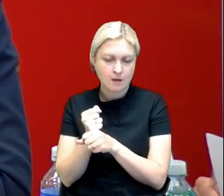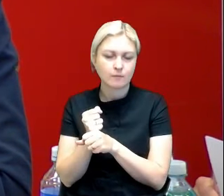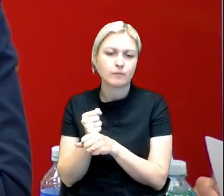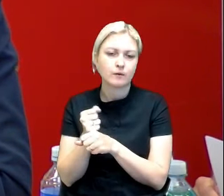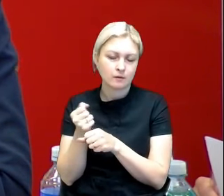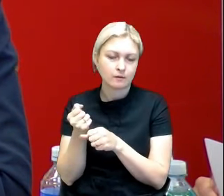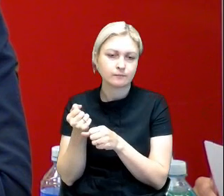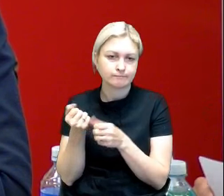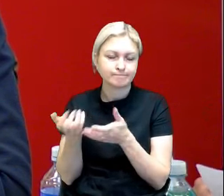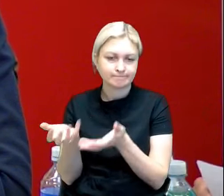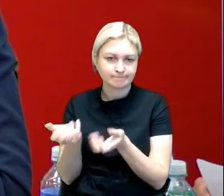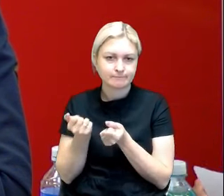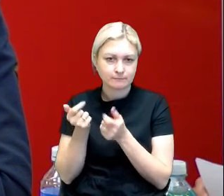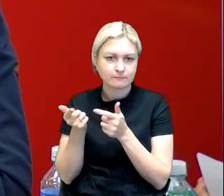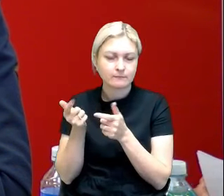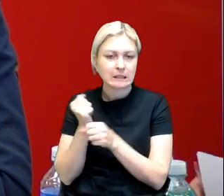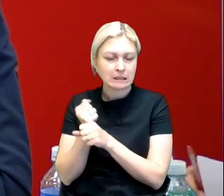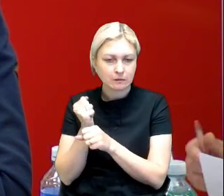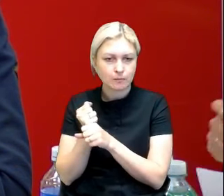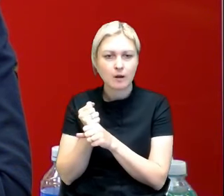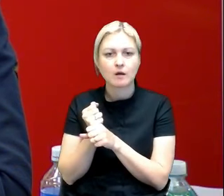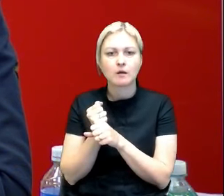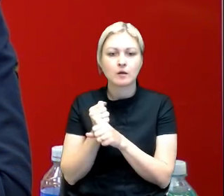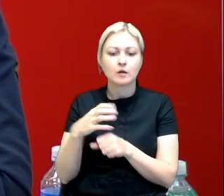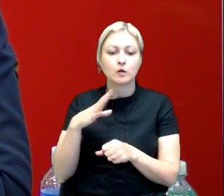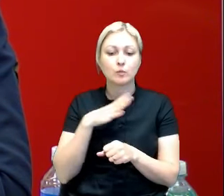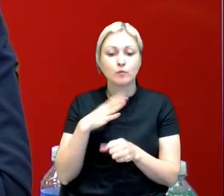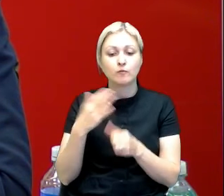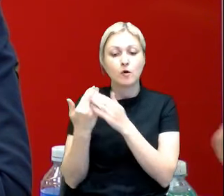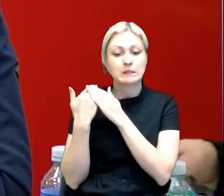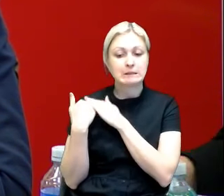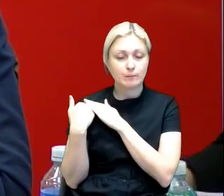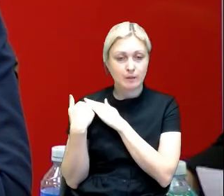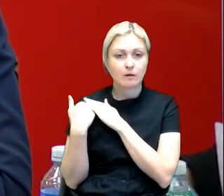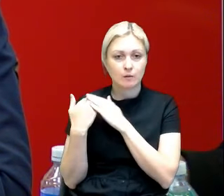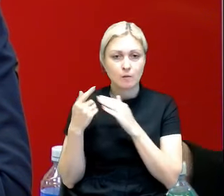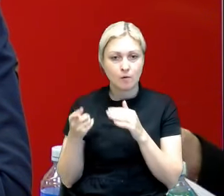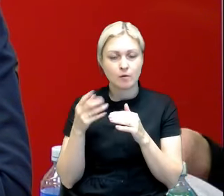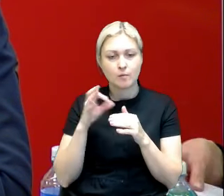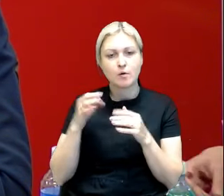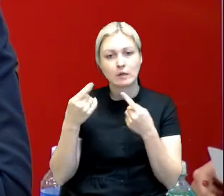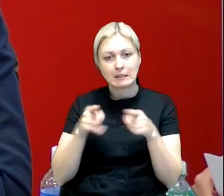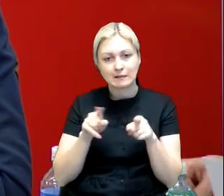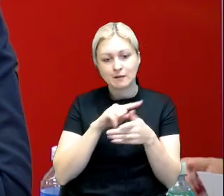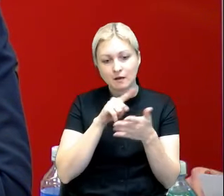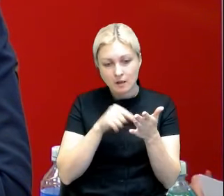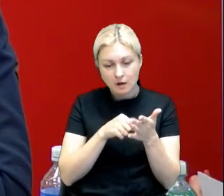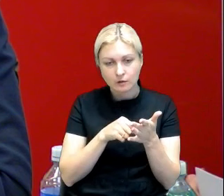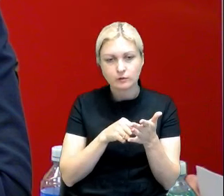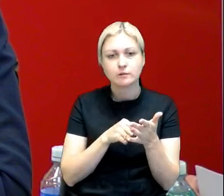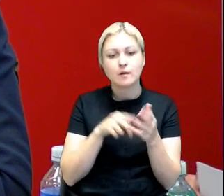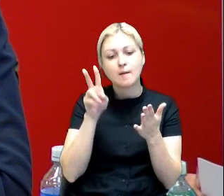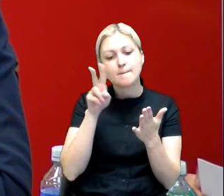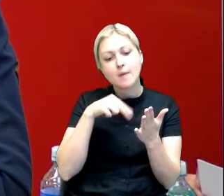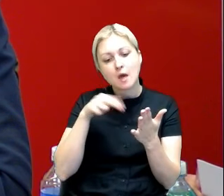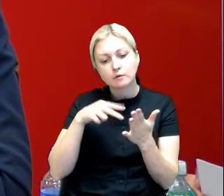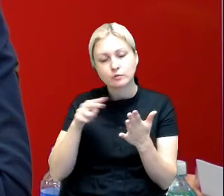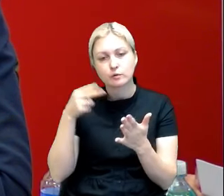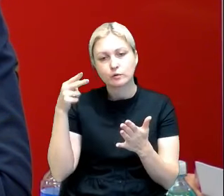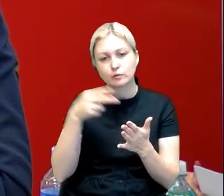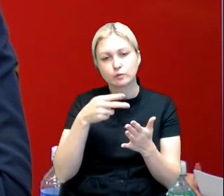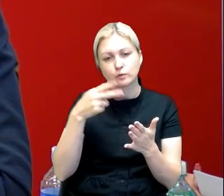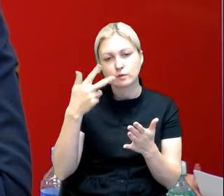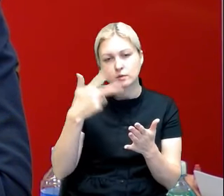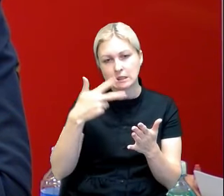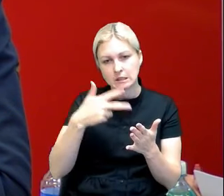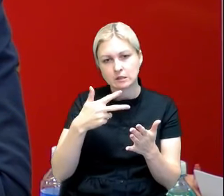sutarty buvo įsipareigojimas būtent kalbant jau apie kitą klausimą peržiūrėti keps 2030